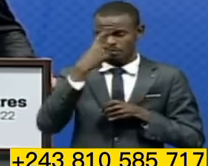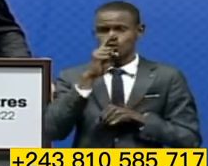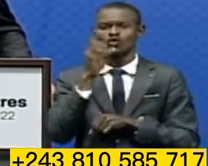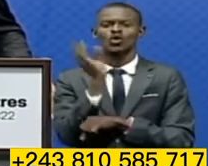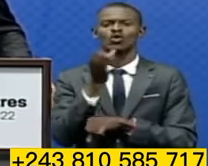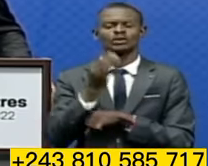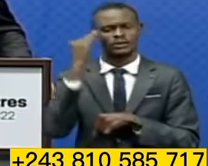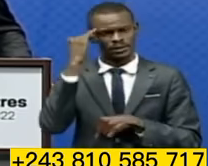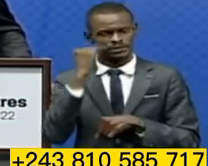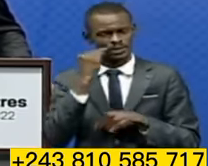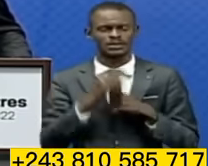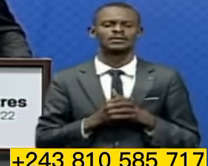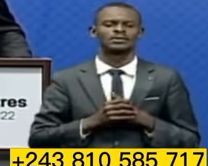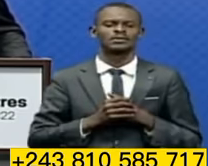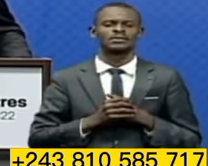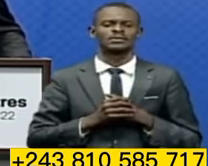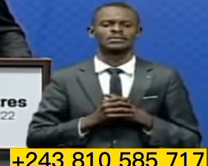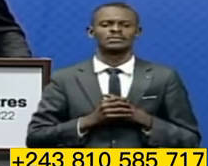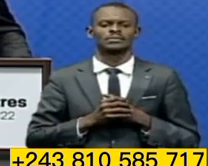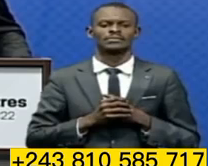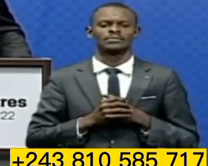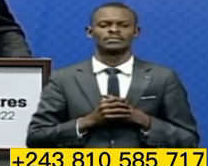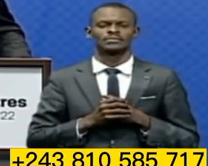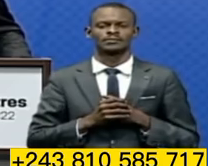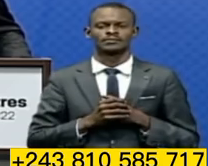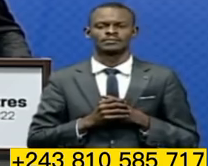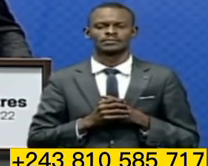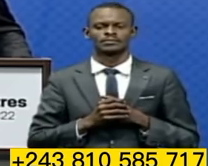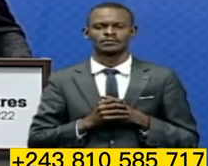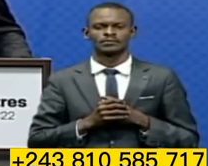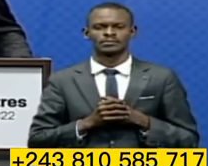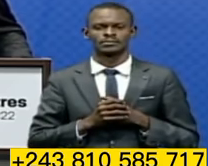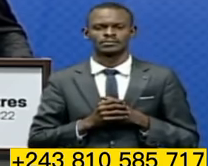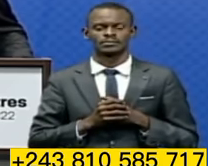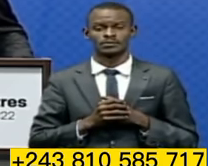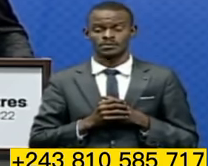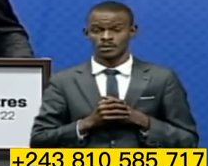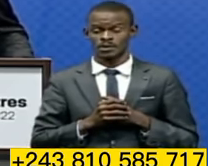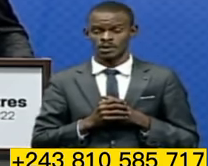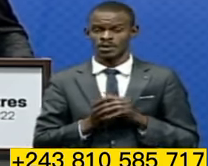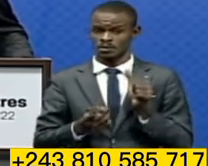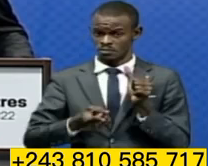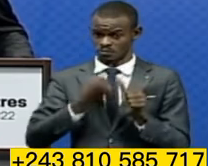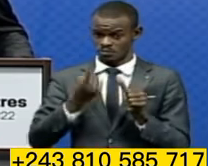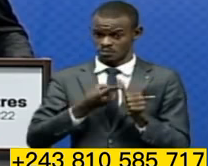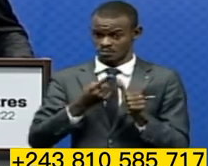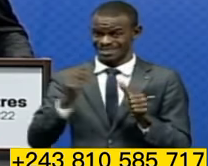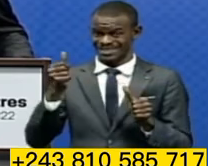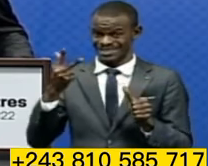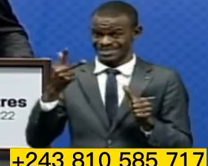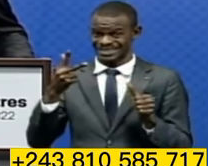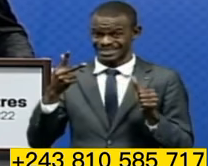jour, relatif à l'examen et à l'adoption de 13 textes. 1. Projet de décret